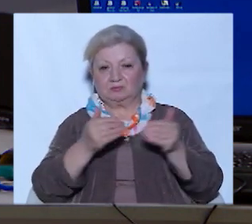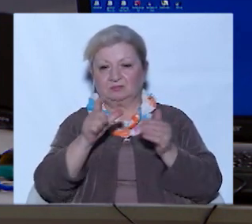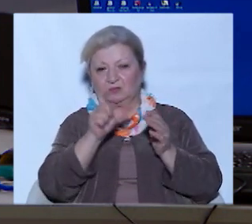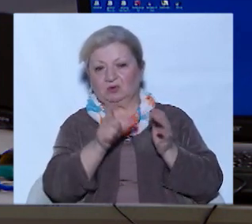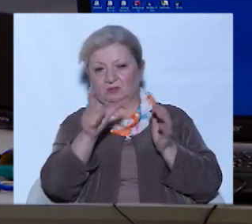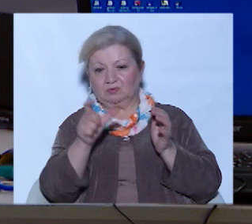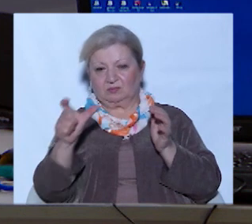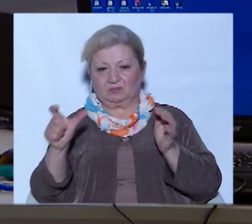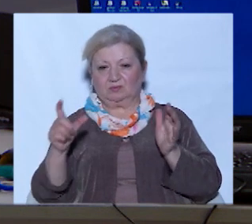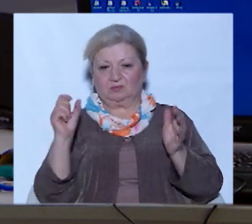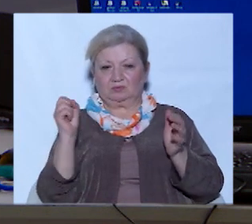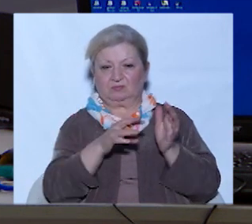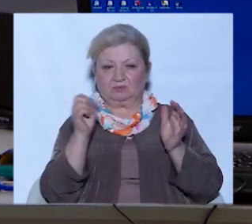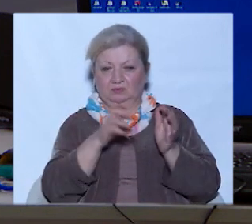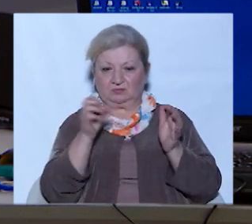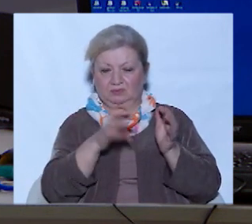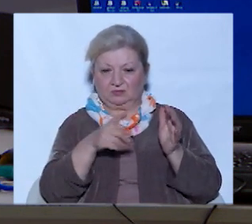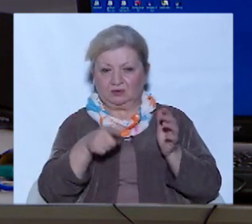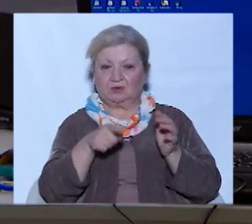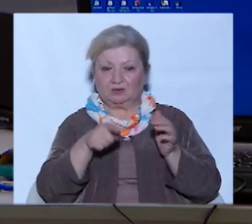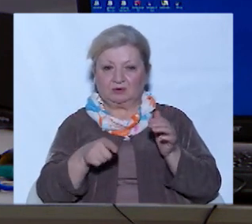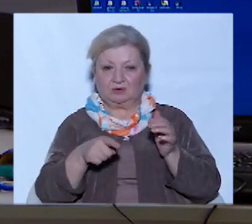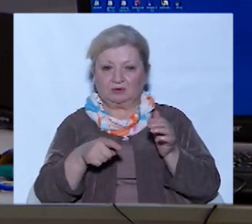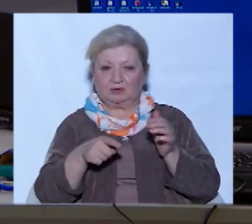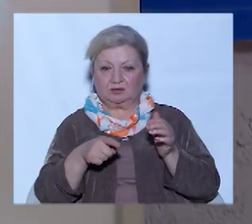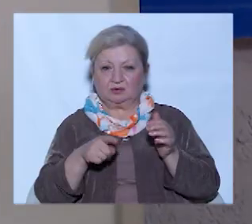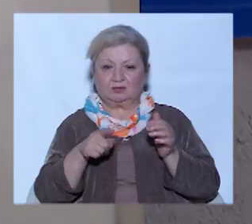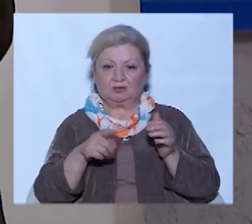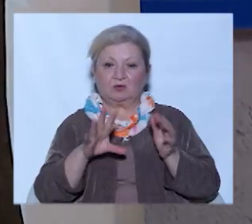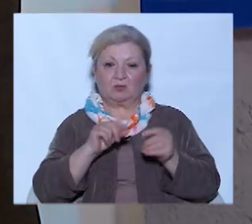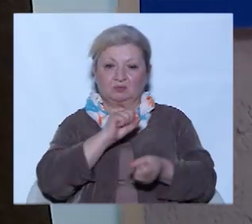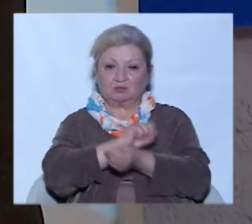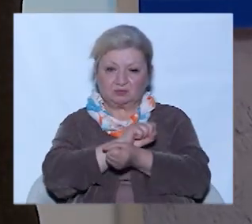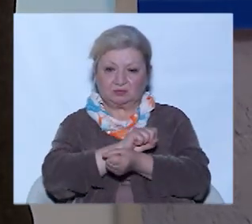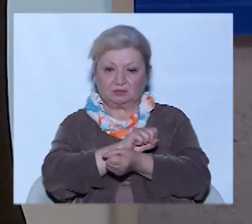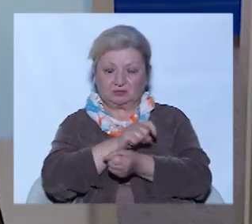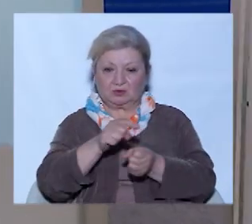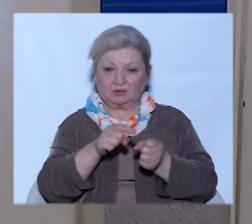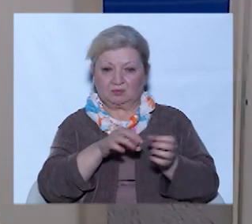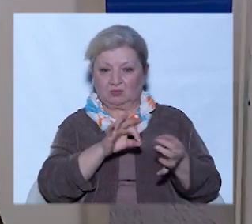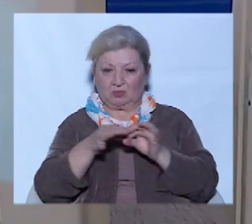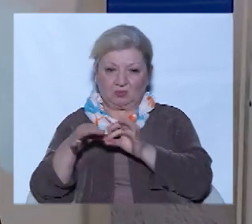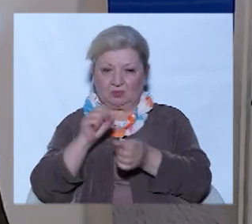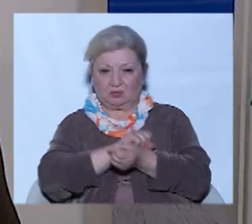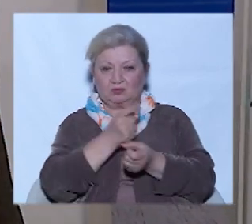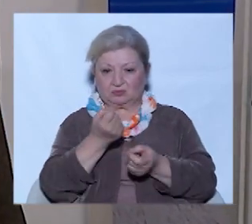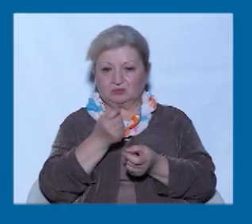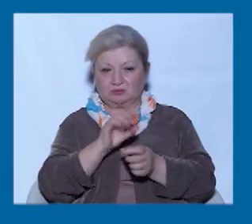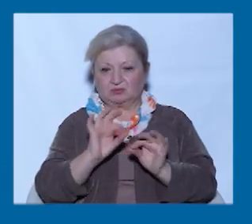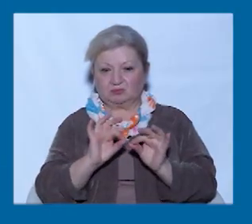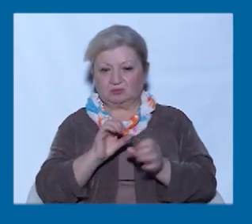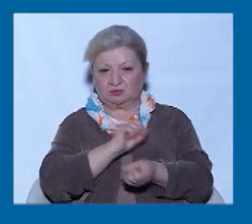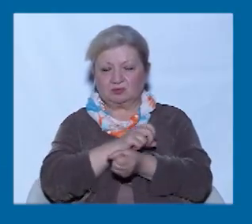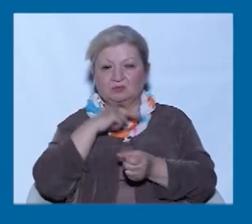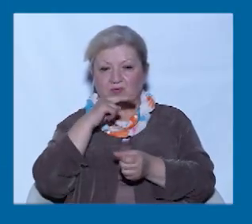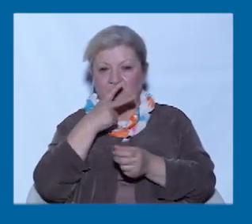რაღაც პერიოდის განმავლობაში. ეს რომ შევაჩეროთ ახლა ეს პროცესი, ცოტა ხანი